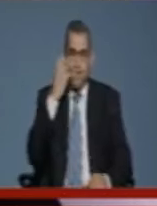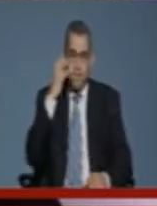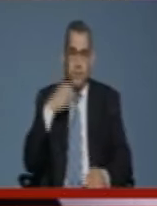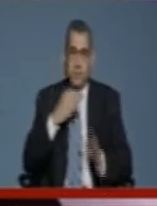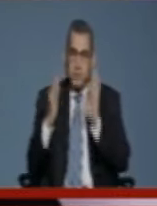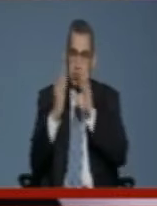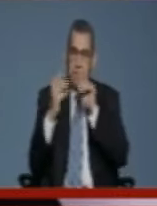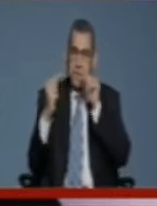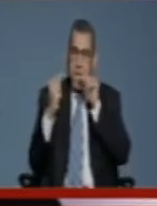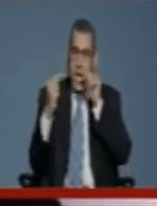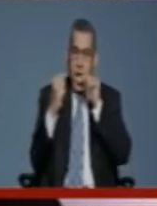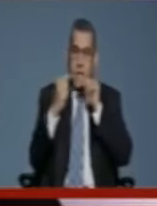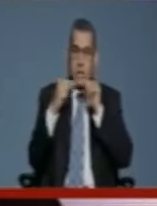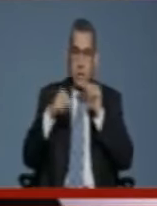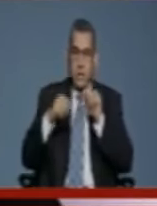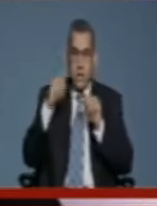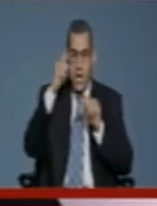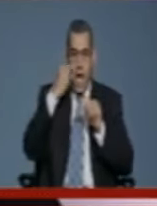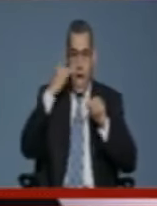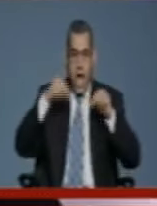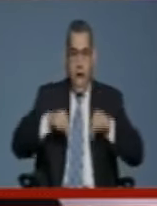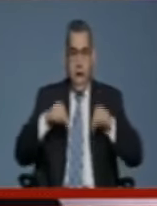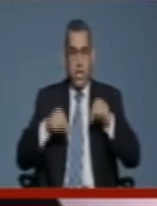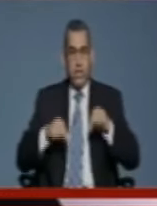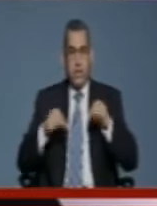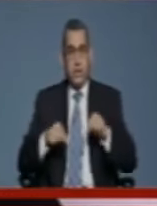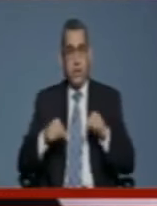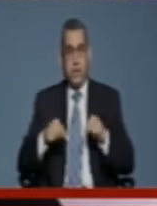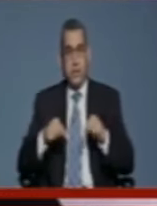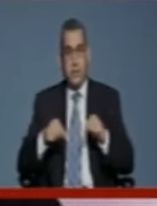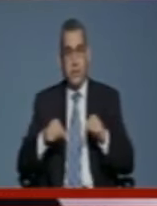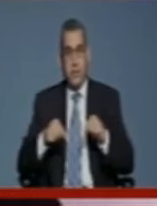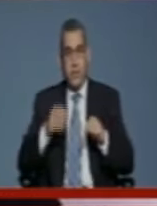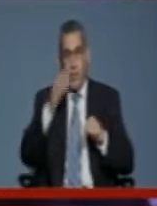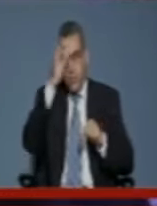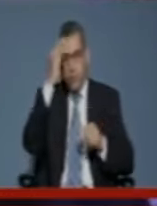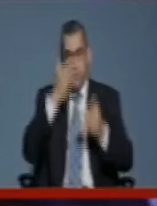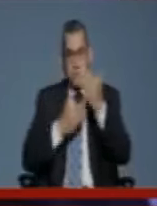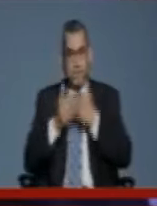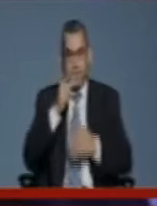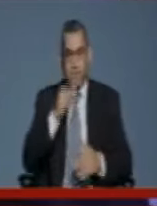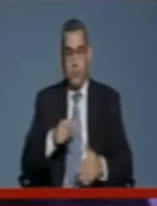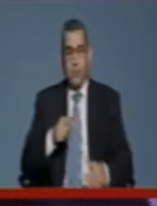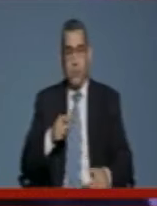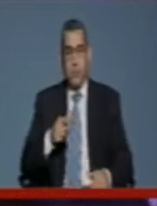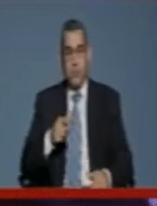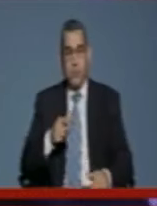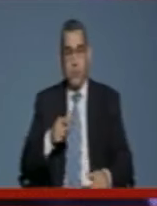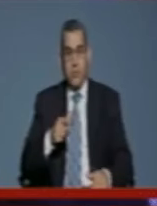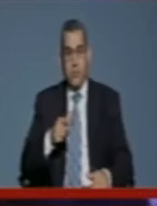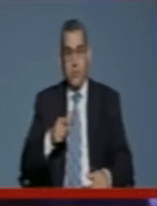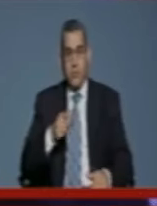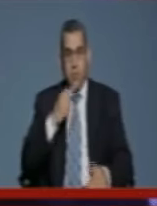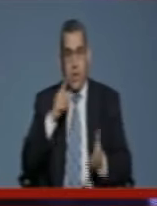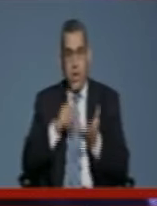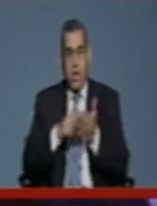احنا عايشينه من حتى من قبل 2011. حتى من قبل